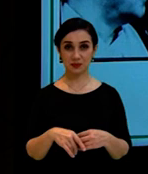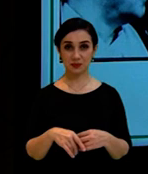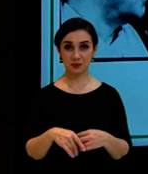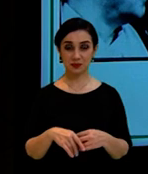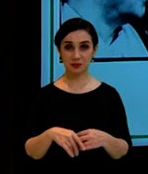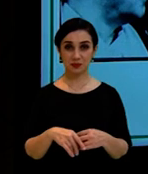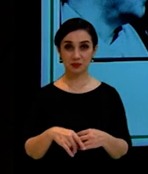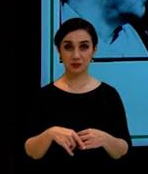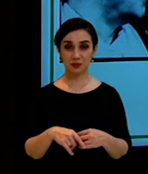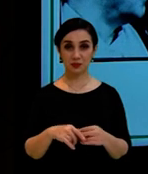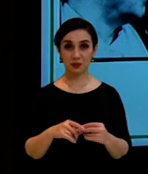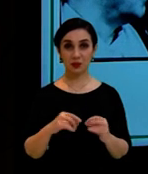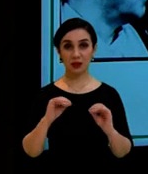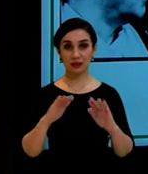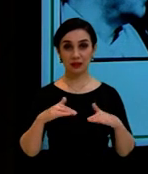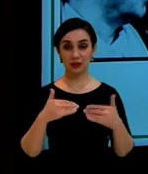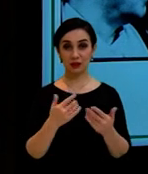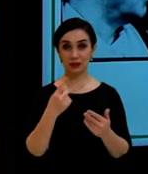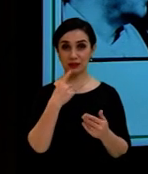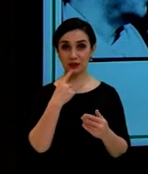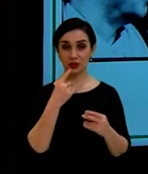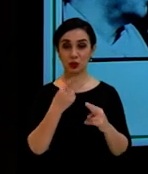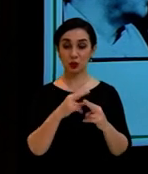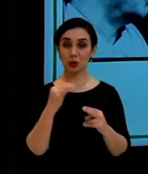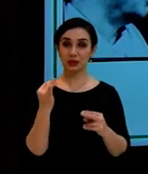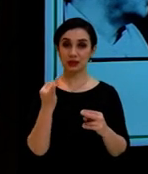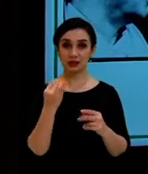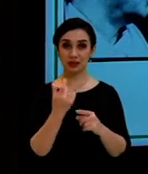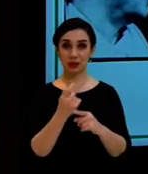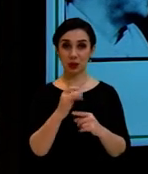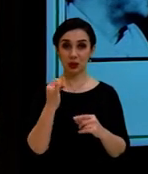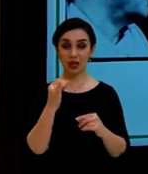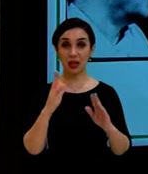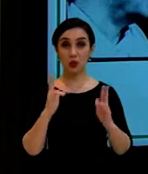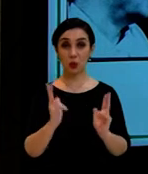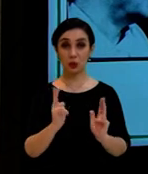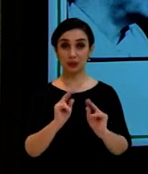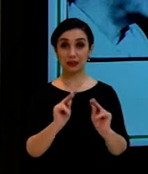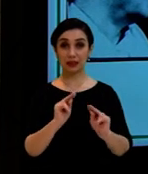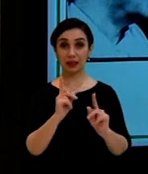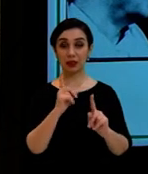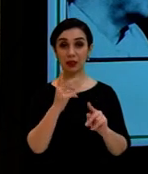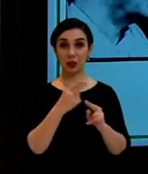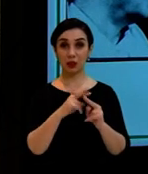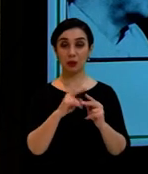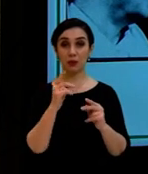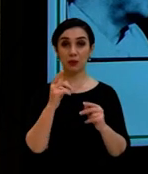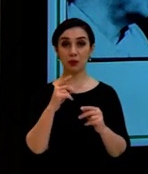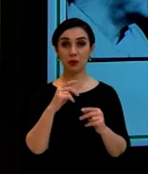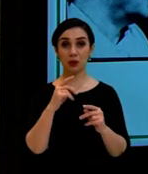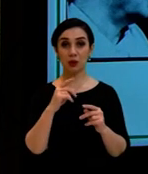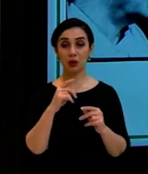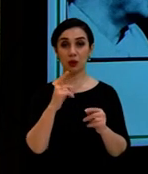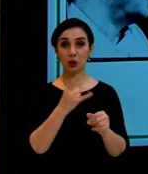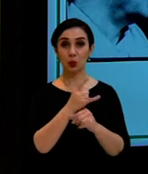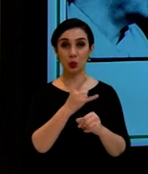советы учителя философии конечно очень интересно и учителя на перебой дурачат